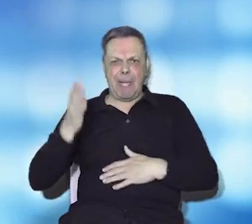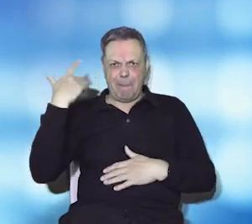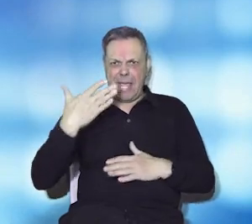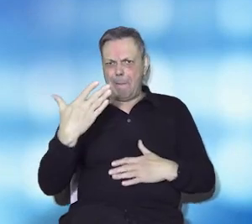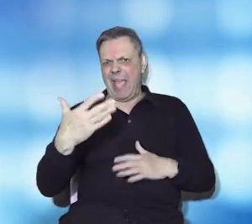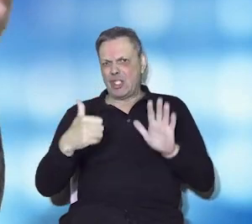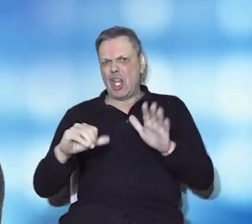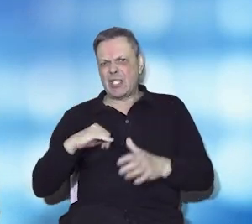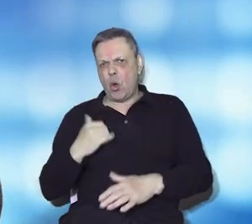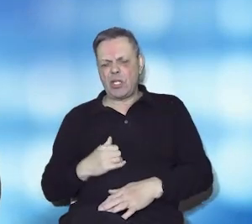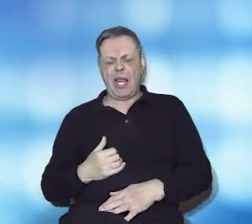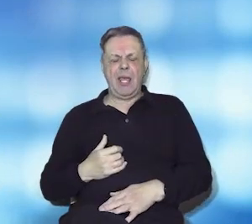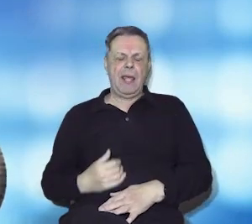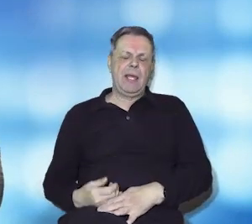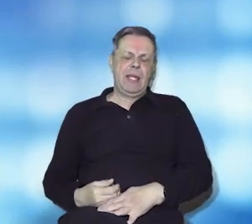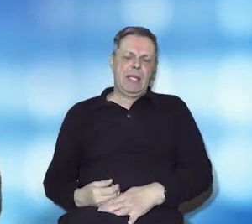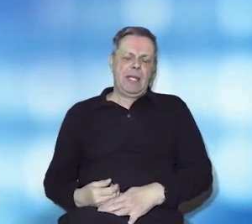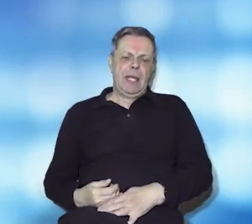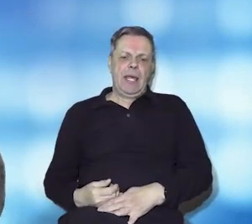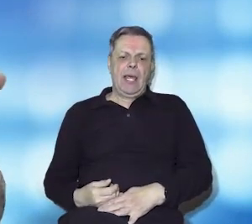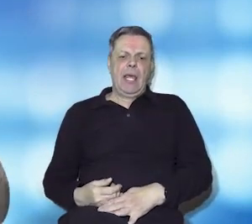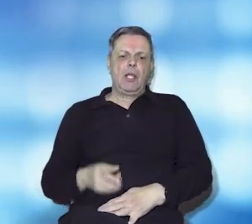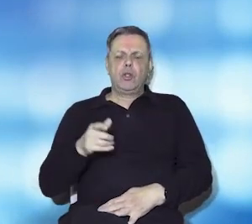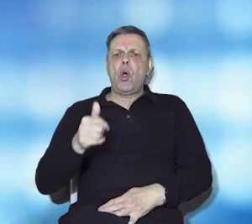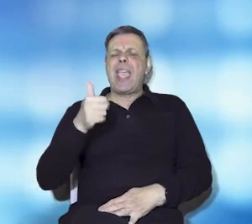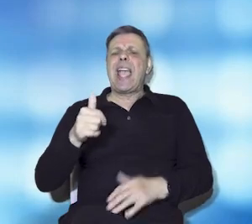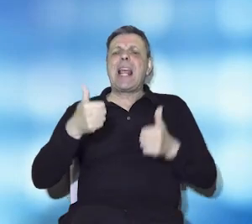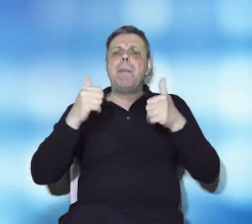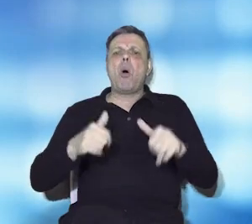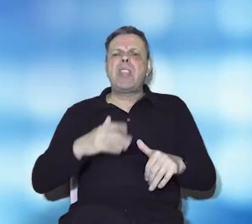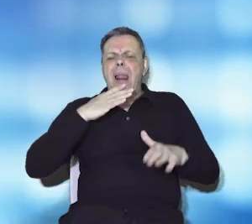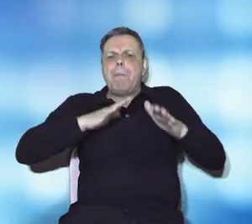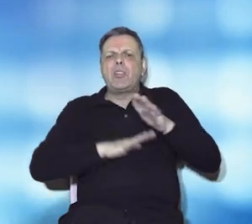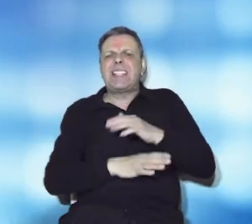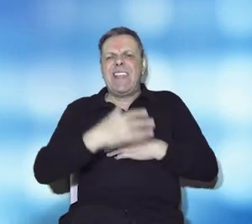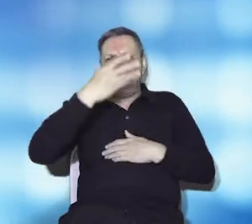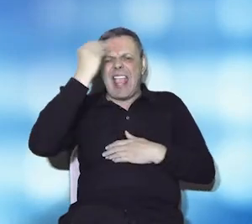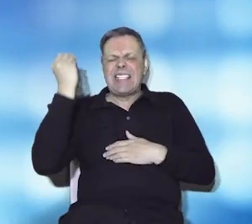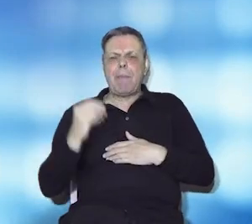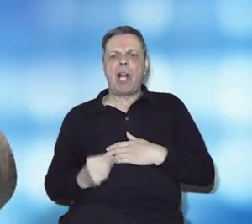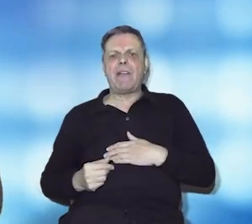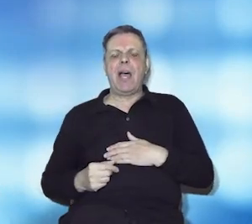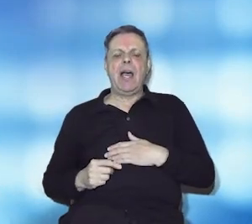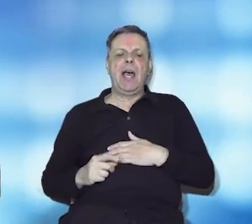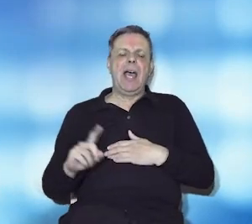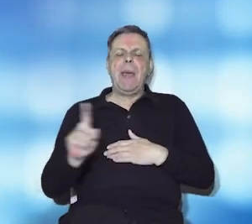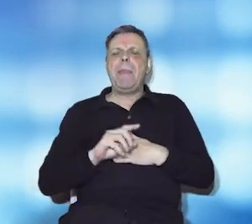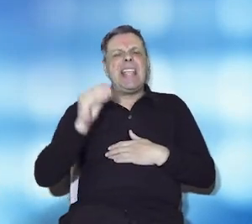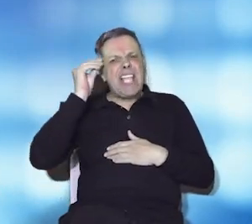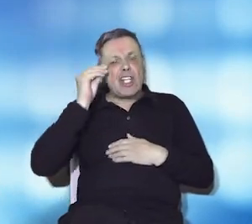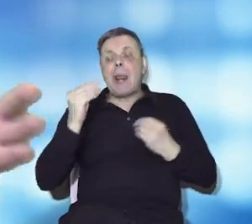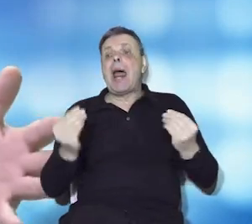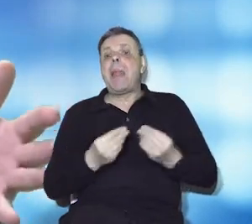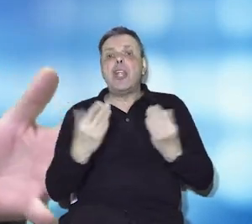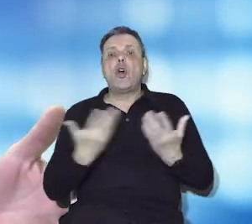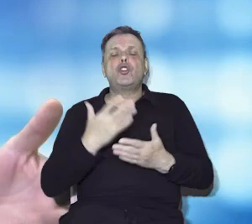5-6 godina ili kraće, da, da, više ni ja ne znam, to je isto jedan model potiskivanja, zaborava, nesjećanja na nešto što